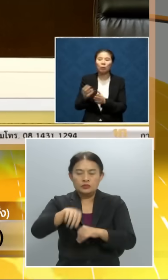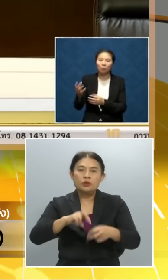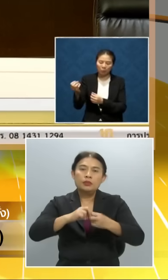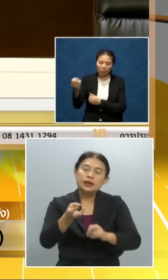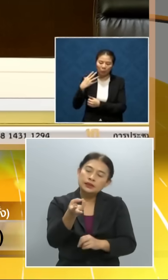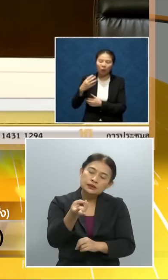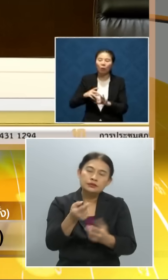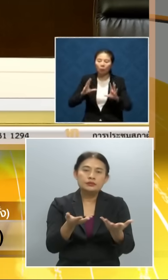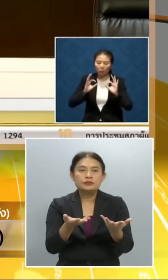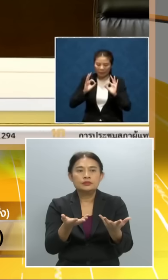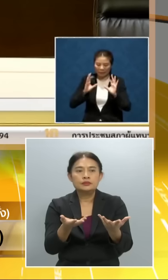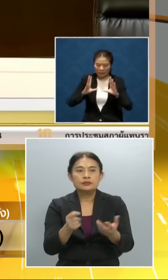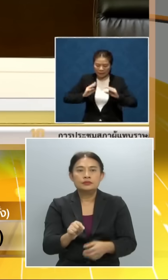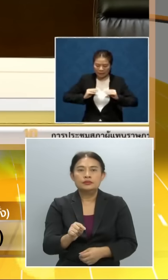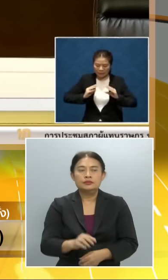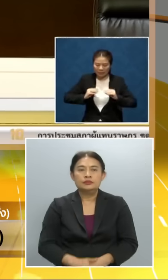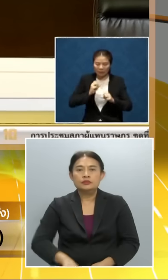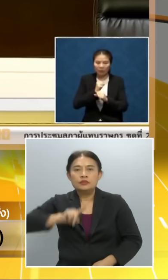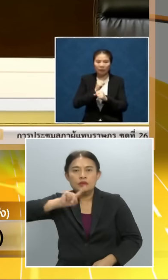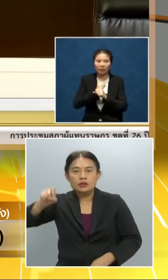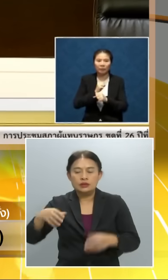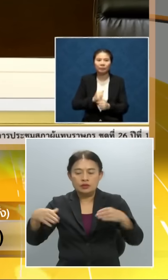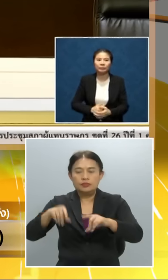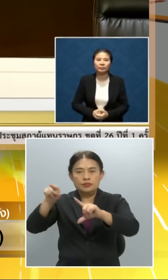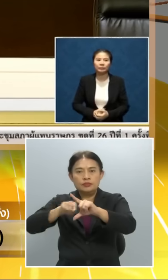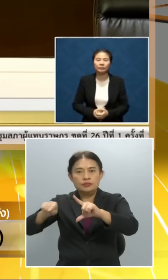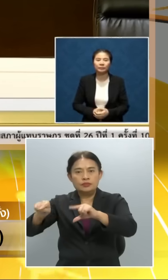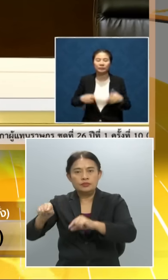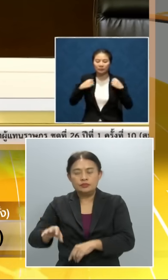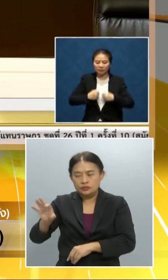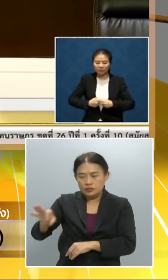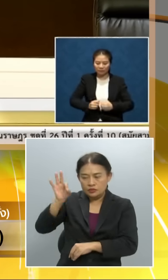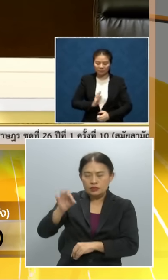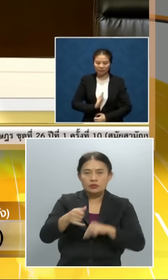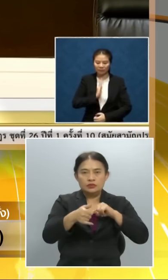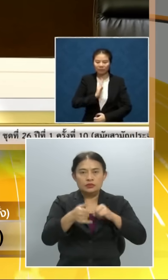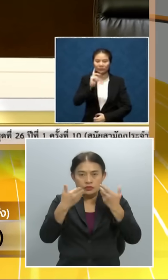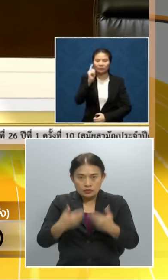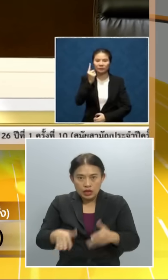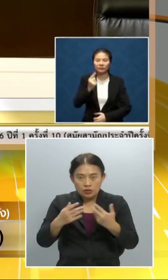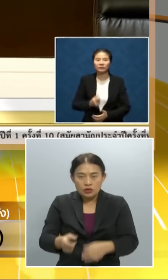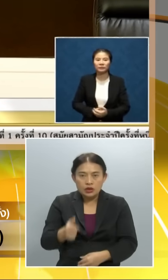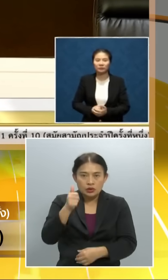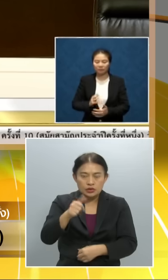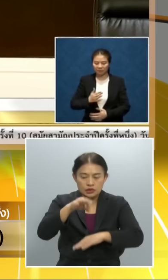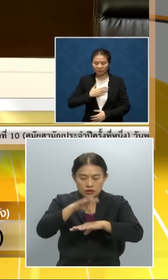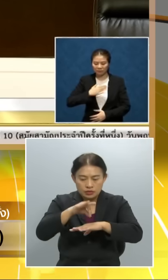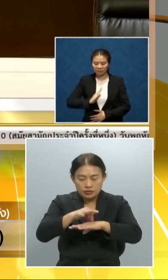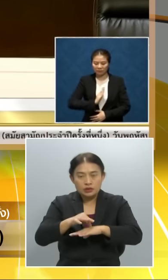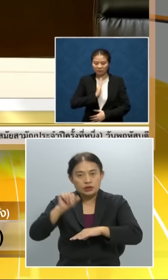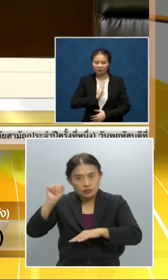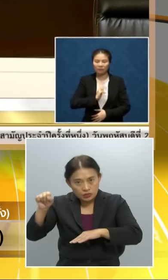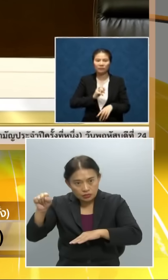ๆอยากจะตั้งคำถามไปยังพรรคก้าวไกลอุ๊ยนี่คือคนที่คัดมาอย่างดีที่สุดในการมาดำรงตำแหน่งนี้แล้วใช่ไหม